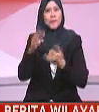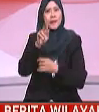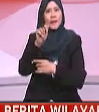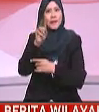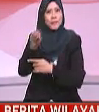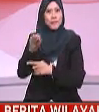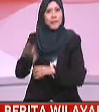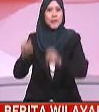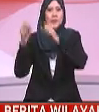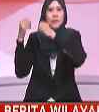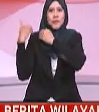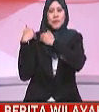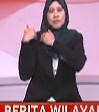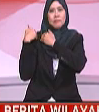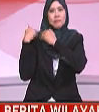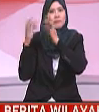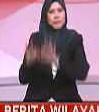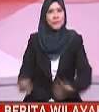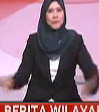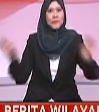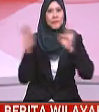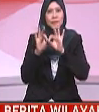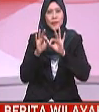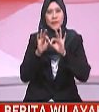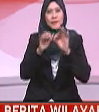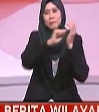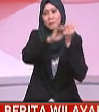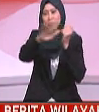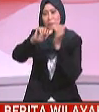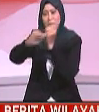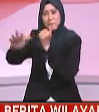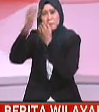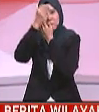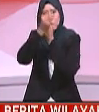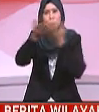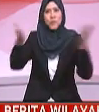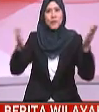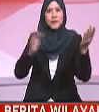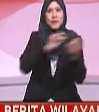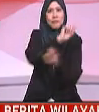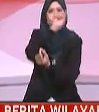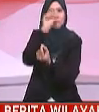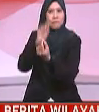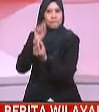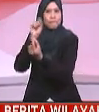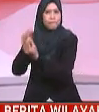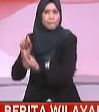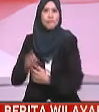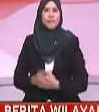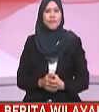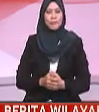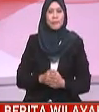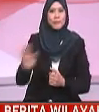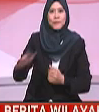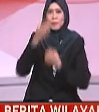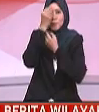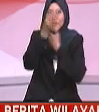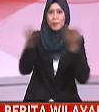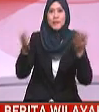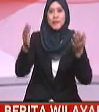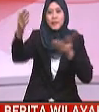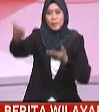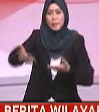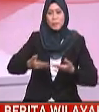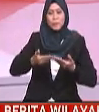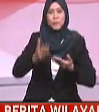peranan dia semaksimum yang mungkin untuk menyebarkan maklumat yang sahih dan tepat. Beliau menyatakan demikian selepas menjadi